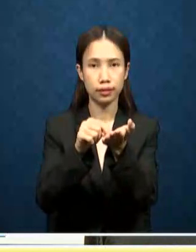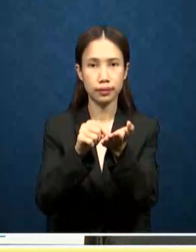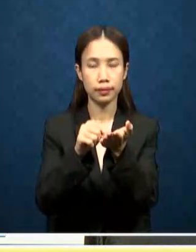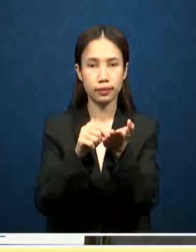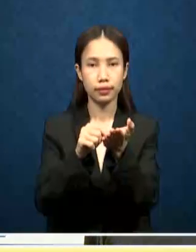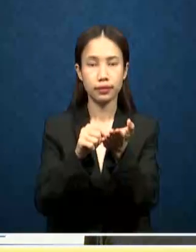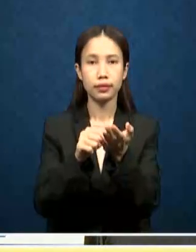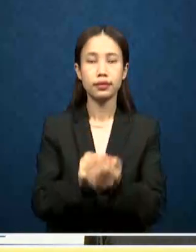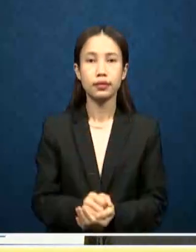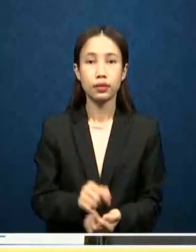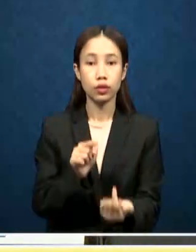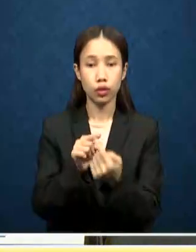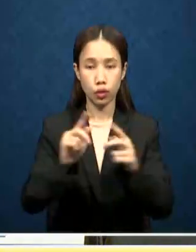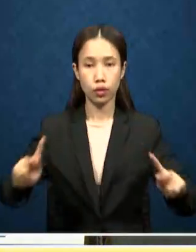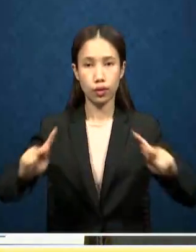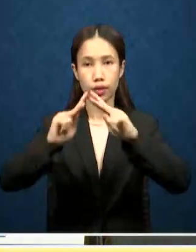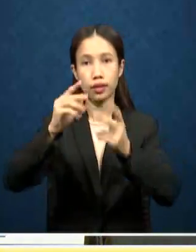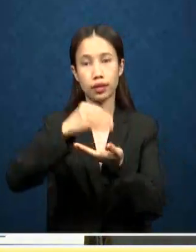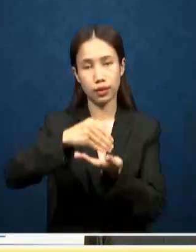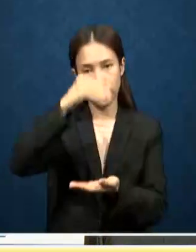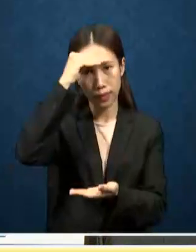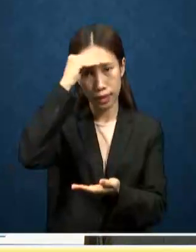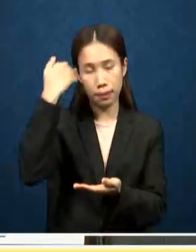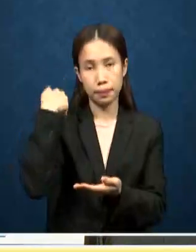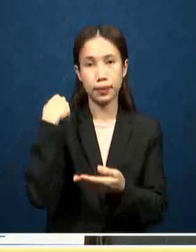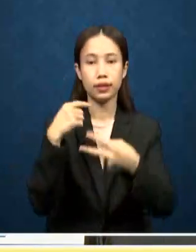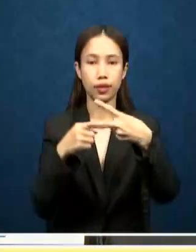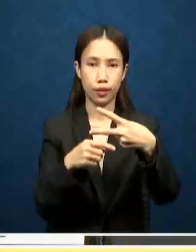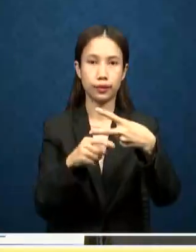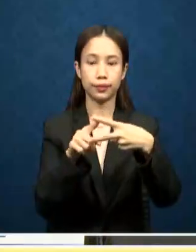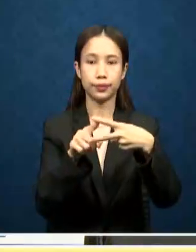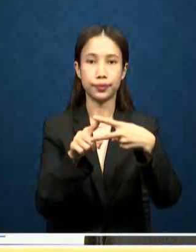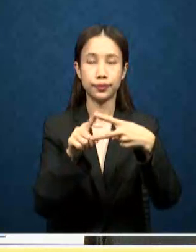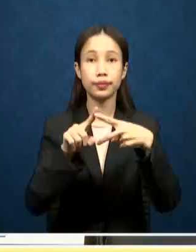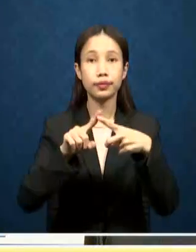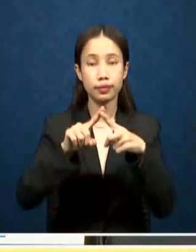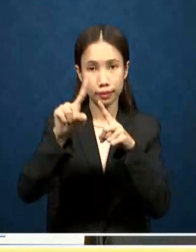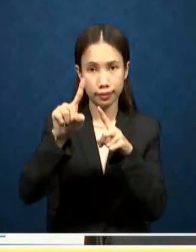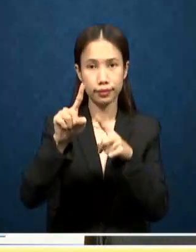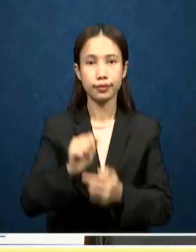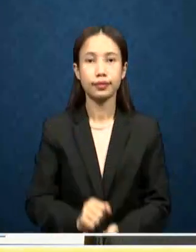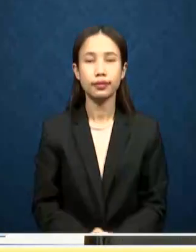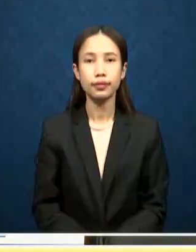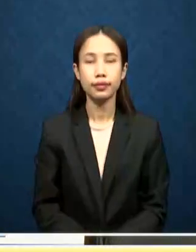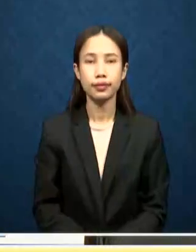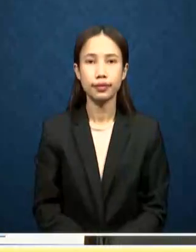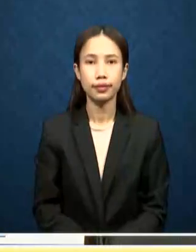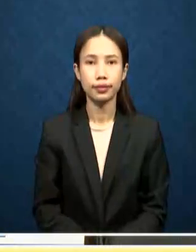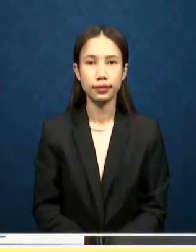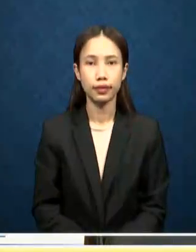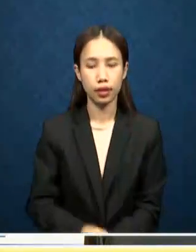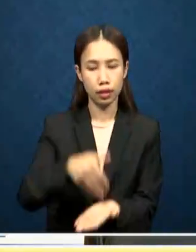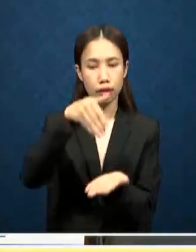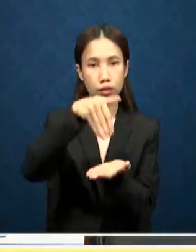รัฐมนตรีว่าการกระทรวงศึกษาธิการ 2ข้อดังนี้ครับข้อ 1ไม่ควรให้